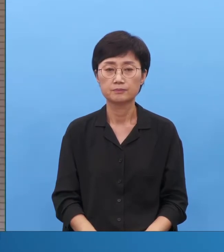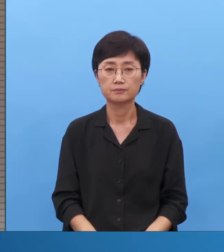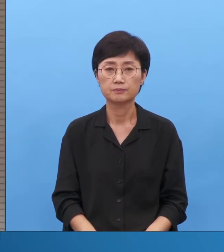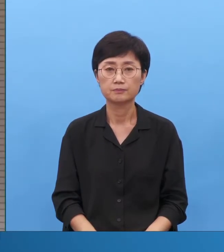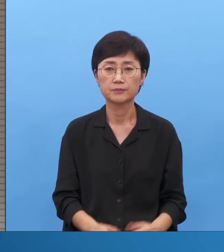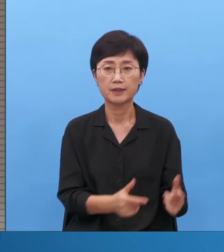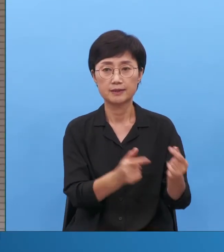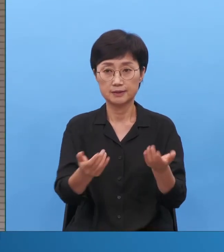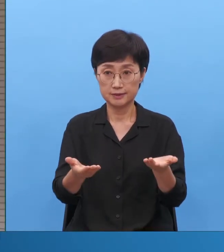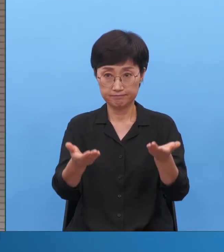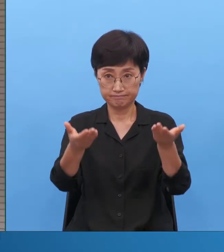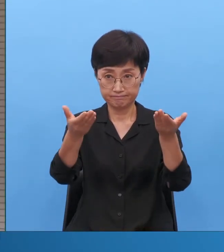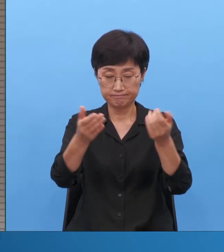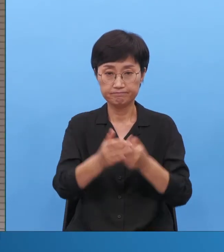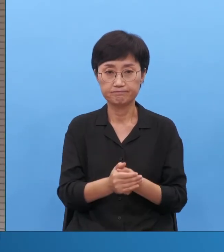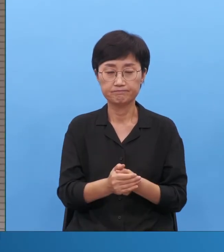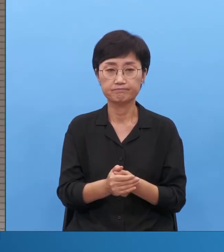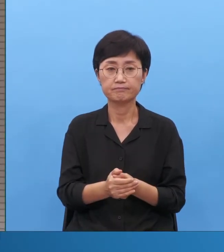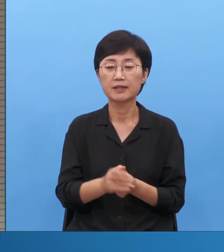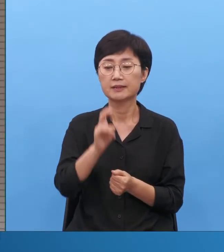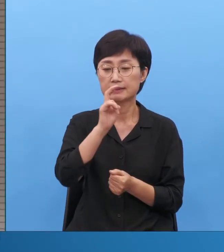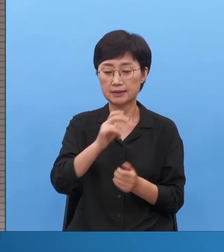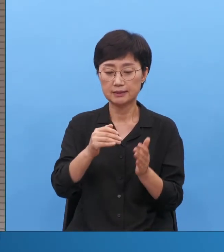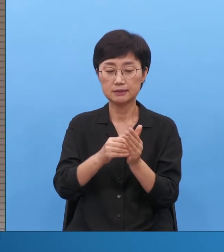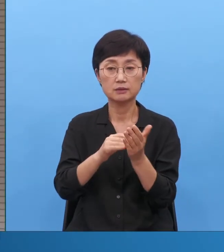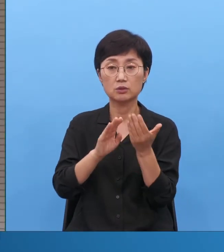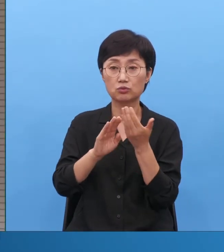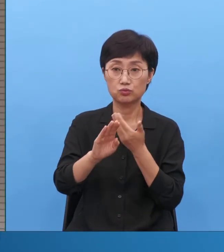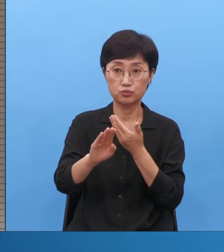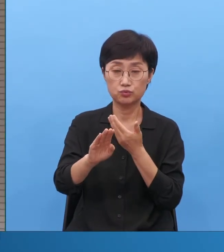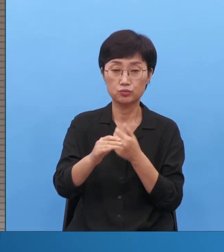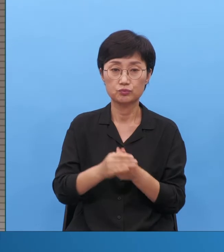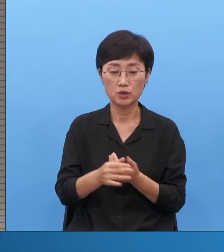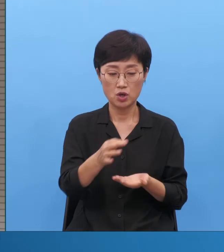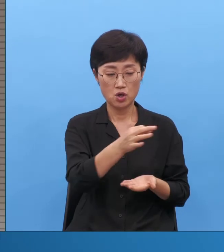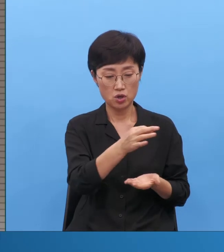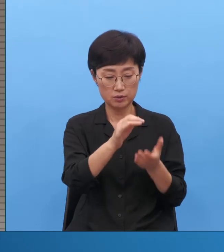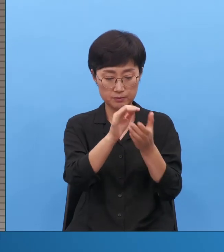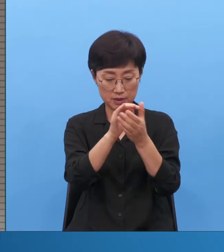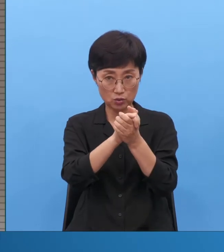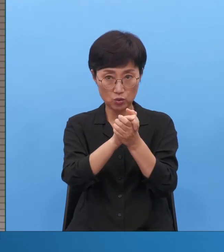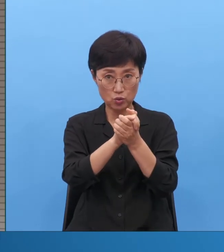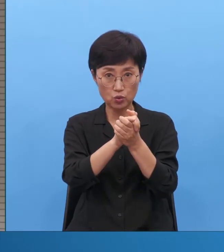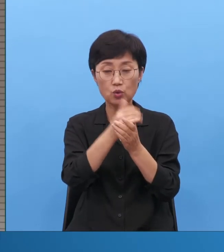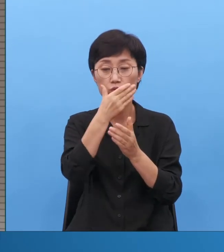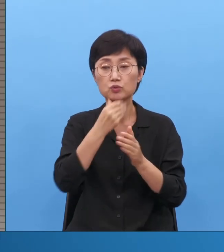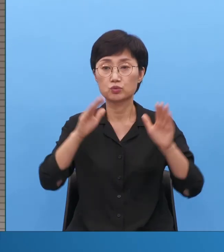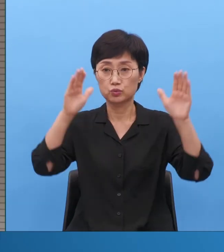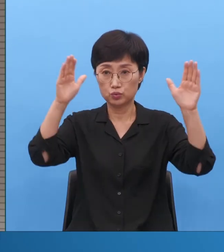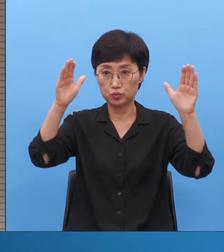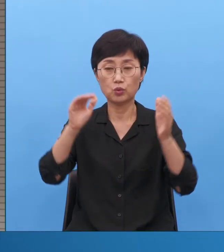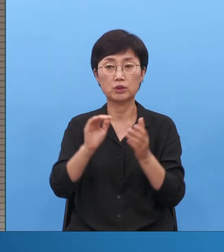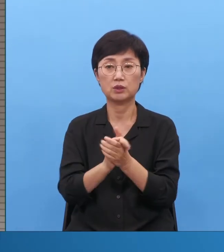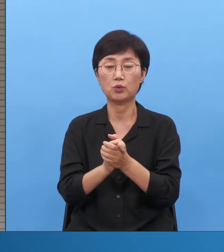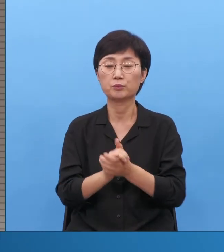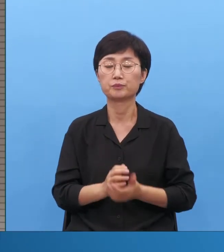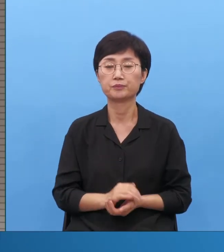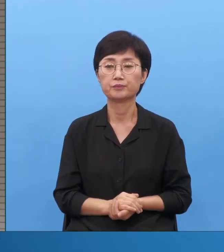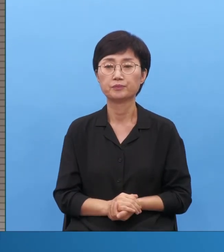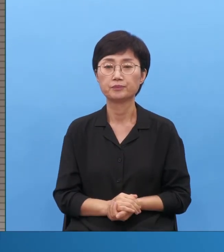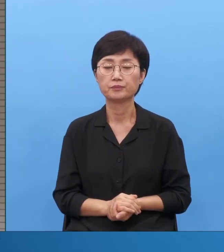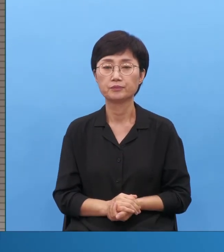다 같이 일어나셔서 주여 나의 삶 속의 2절 찬양 후에 드린 예물 위해서 기도와 축도로 목사님 기도해